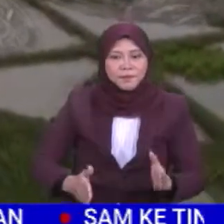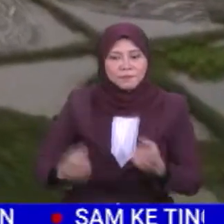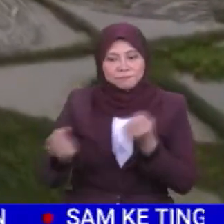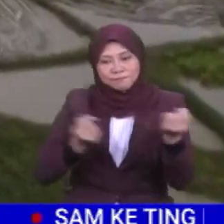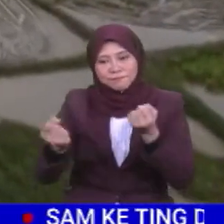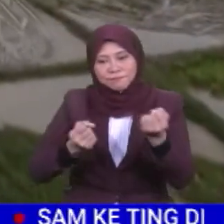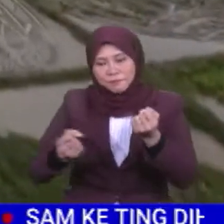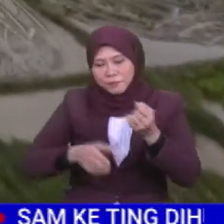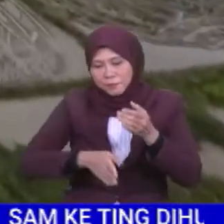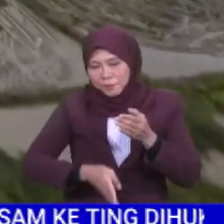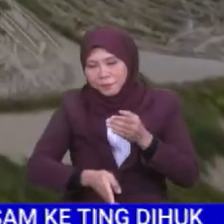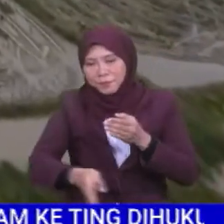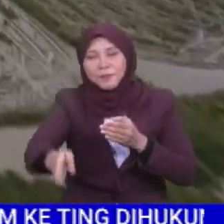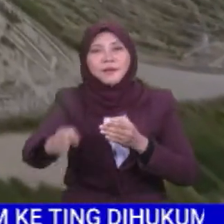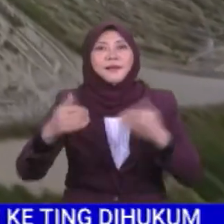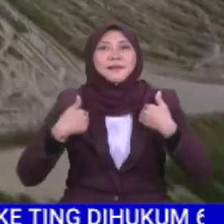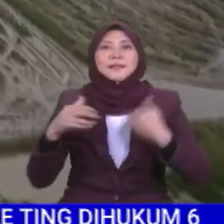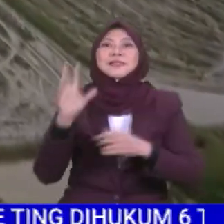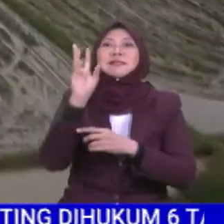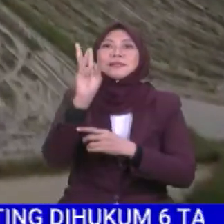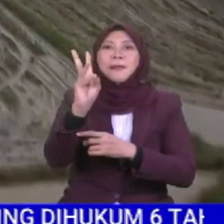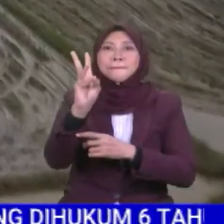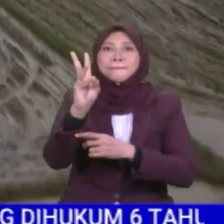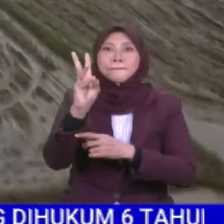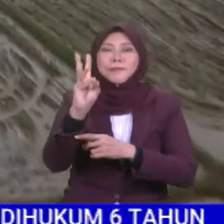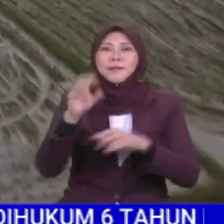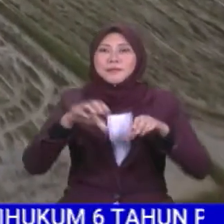perjalanan menggunakan enam Grabag